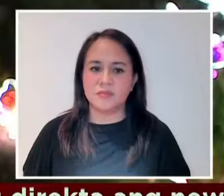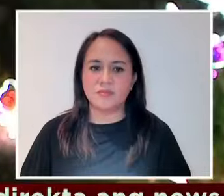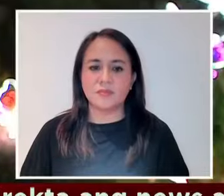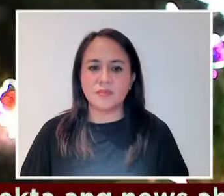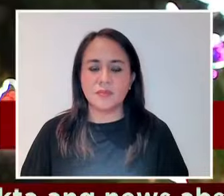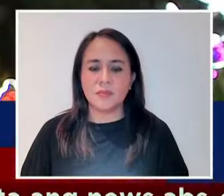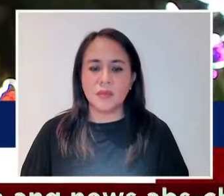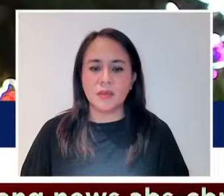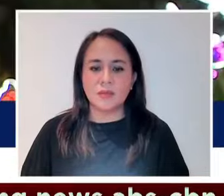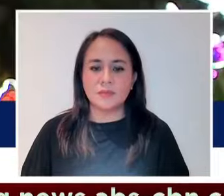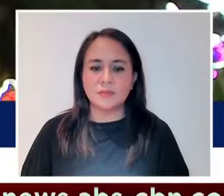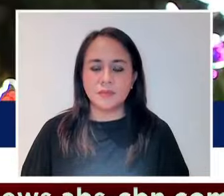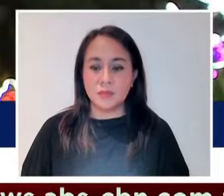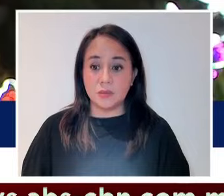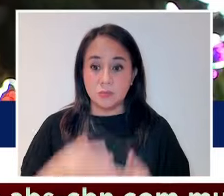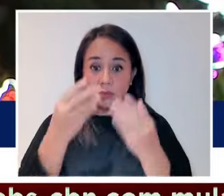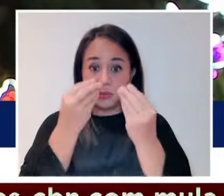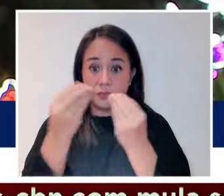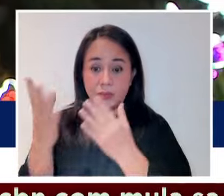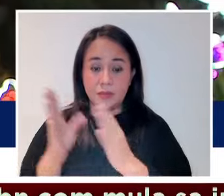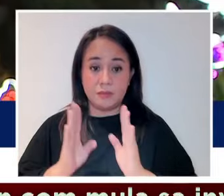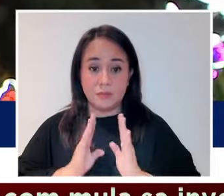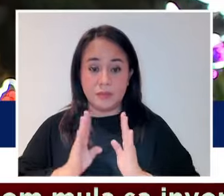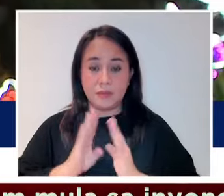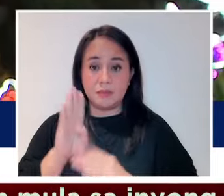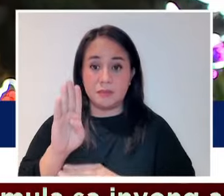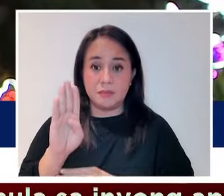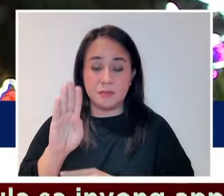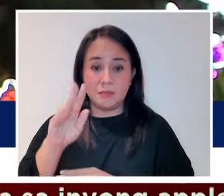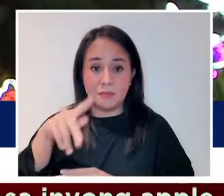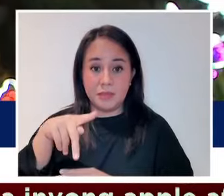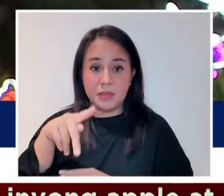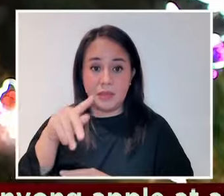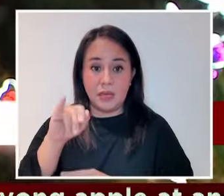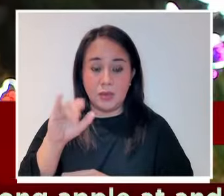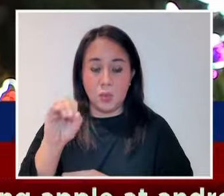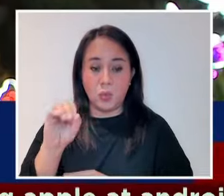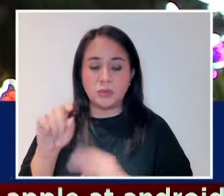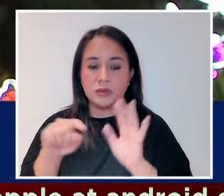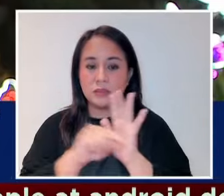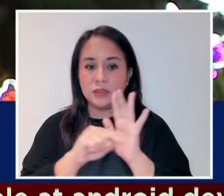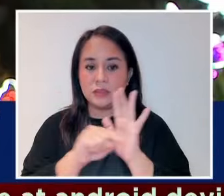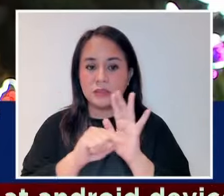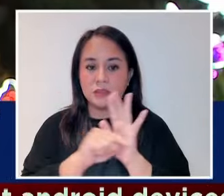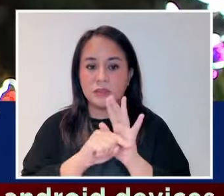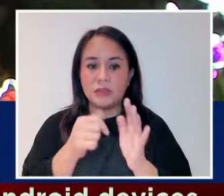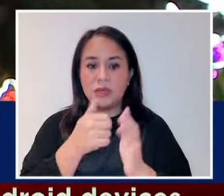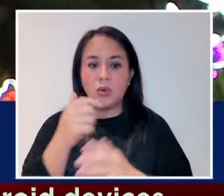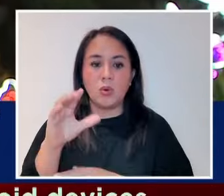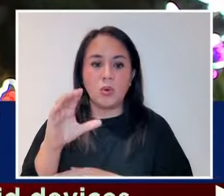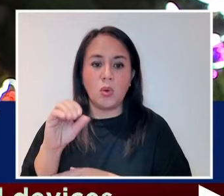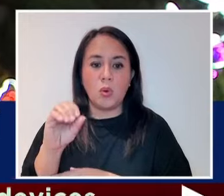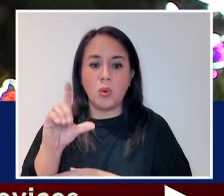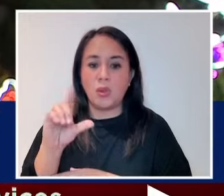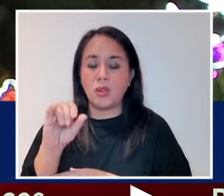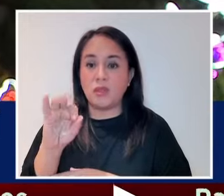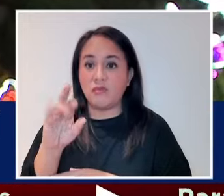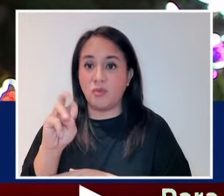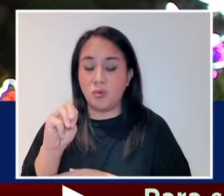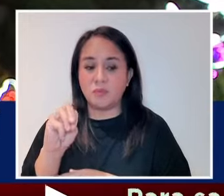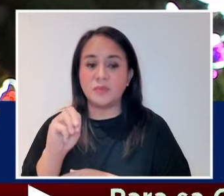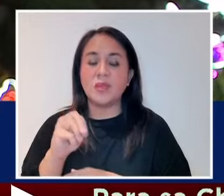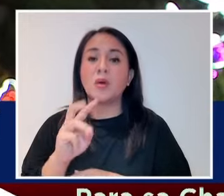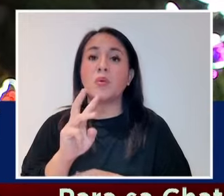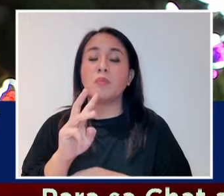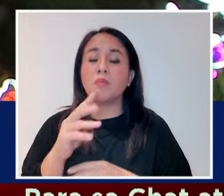Sa lumabas namang impormasyon ng Baguio PIO ngayong hapon, nagnegatibo sa fecal coliform yung water sources ng Baguio Water